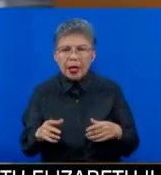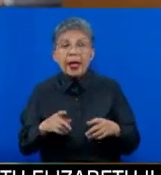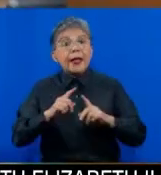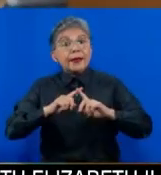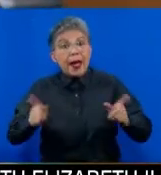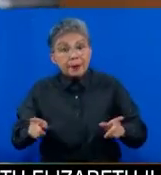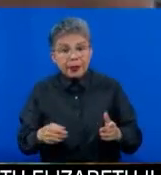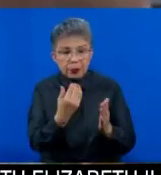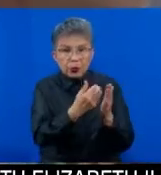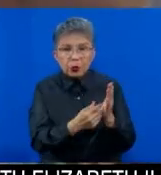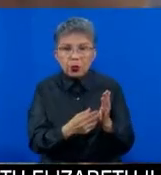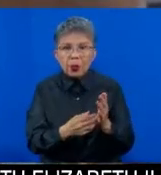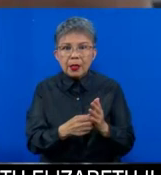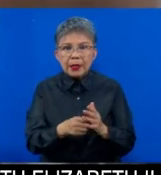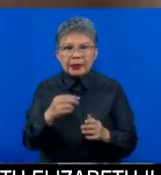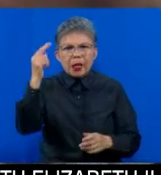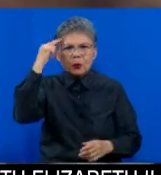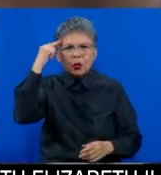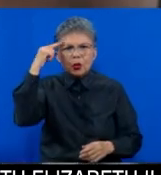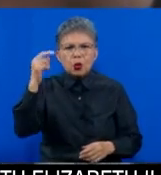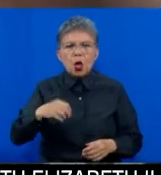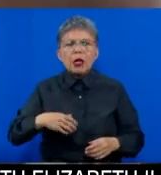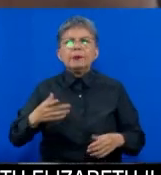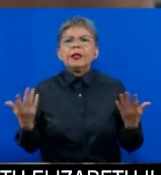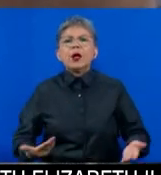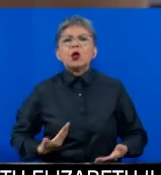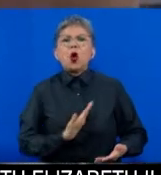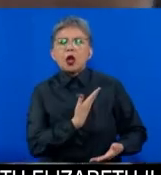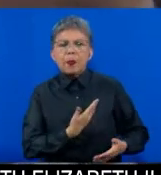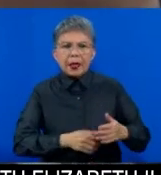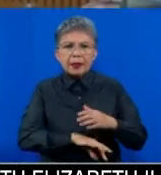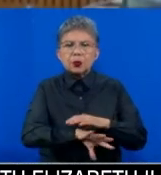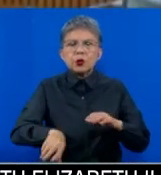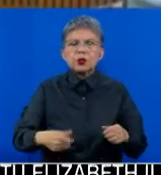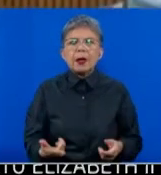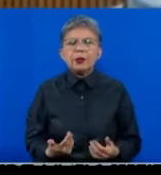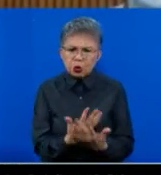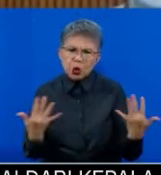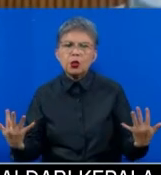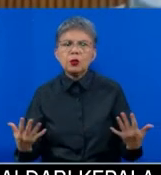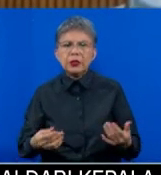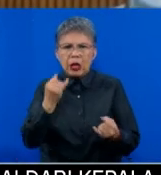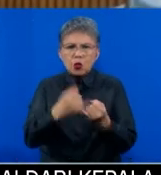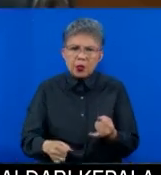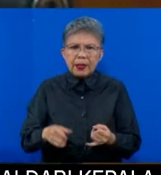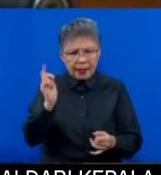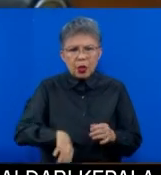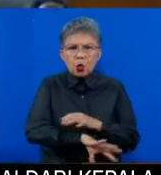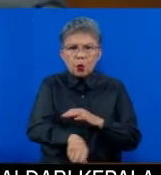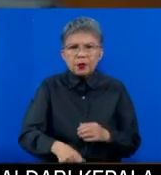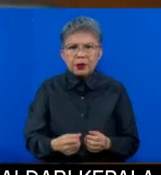aturan ini jelas tidak memiliki perspektif korban korupsi, yakni seluruh masyarakat Indonesia yang mengalami kerugian akibat korupsi.